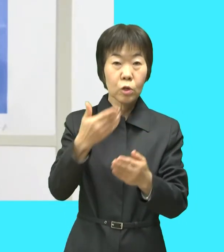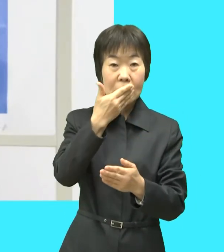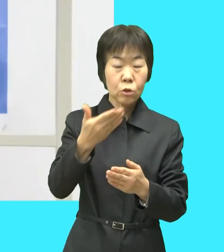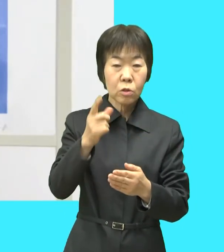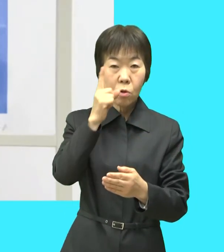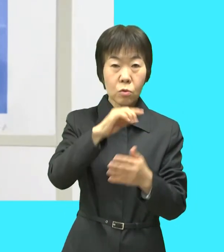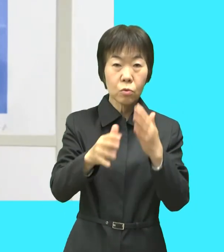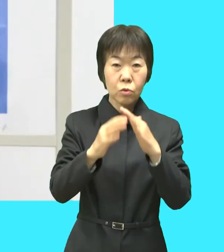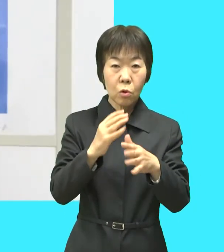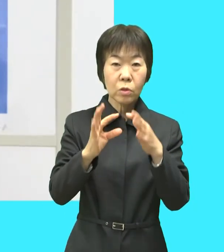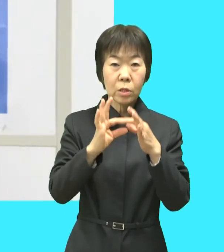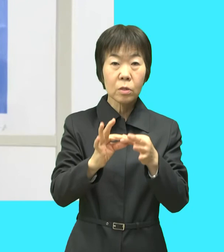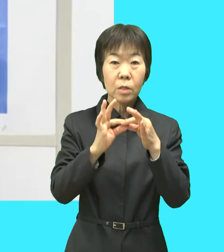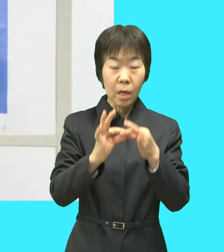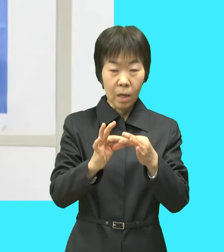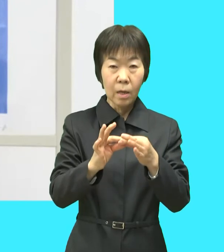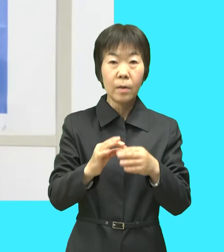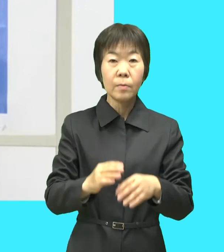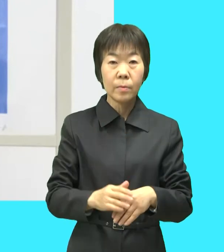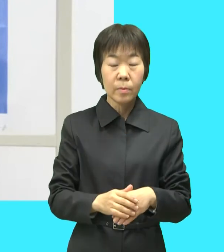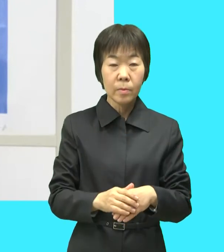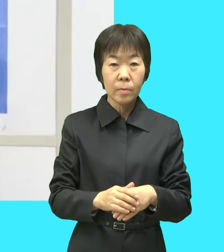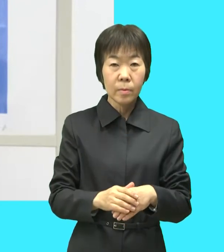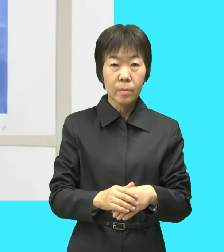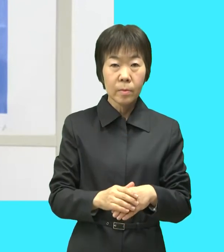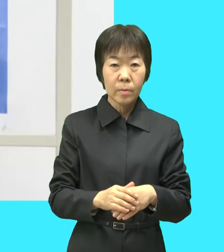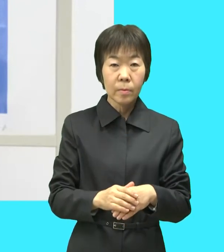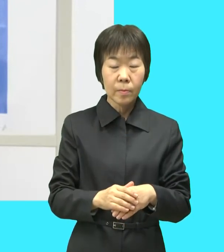評についてお伺いしたいんですけれども、はい、